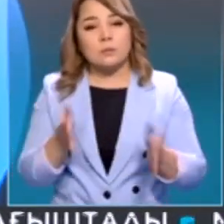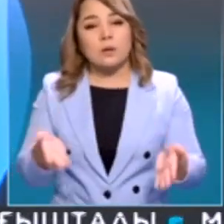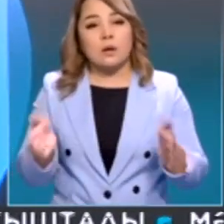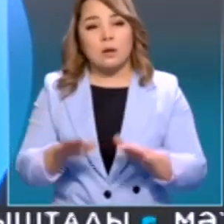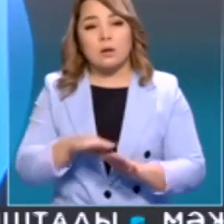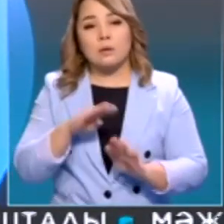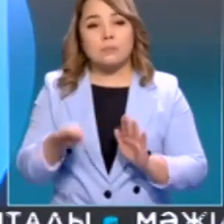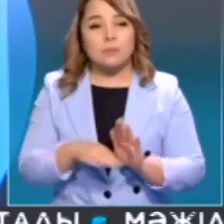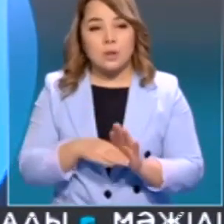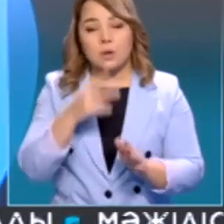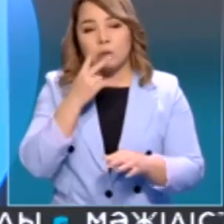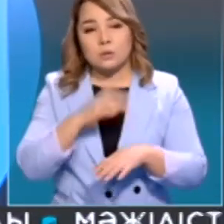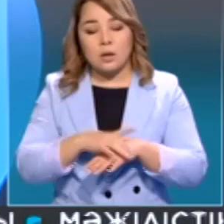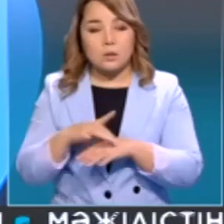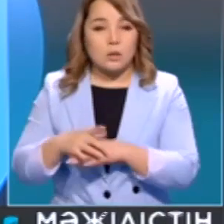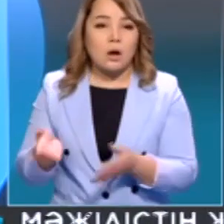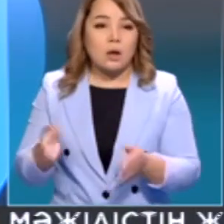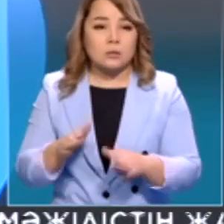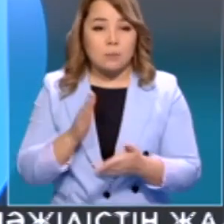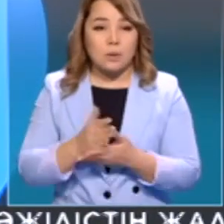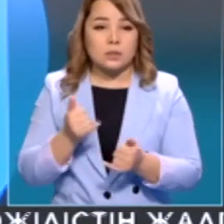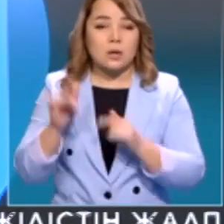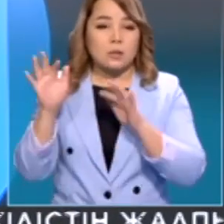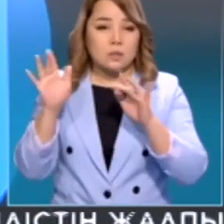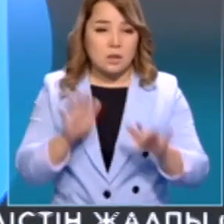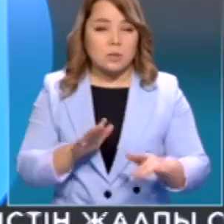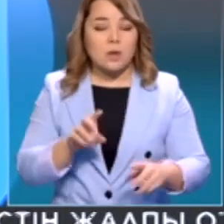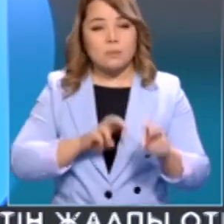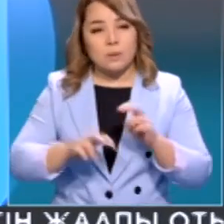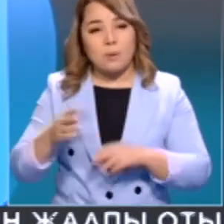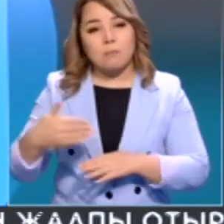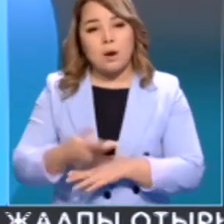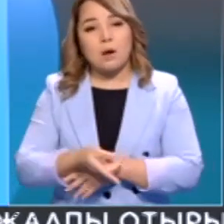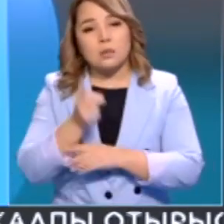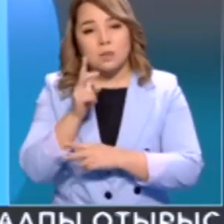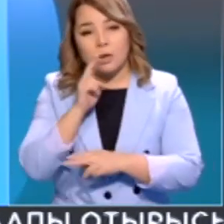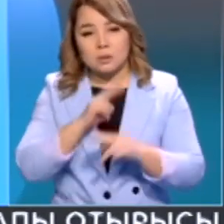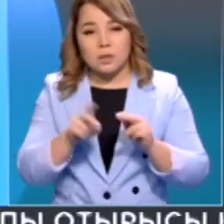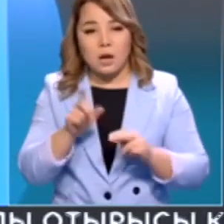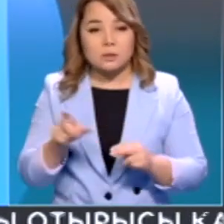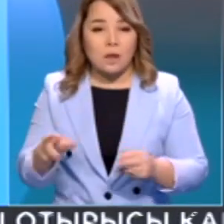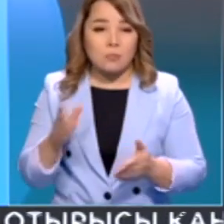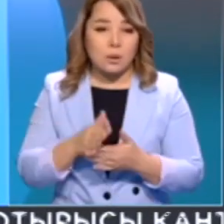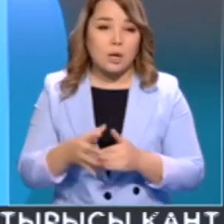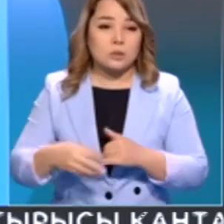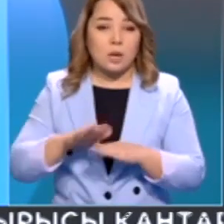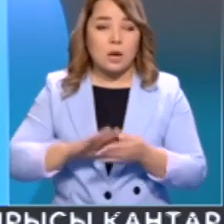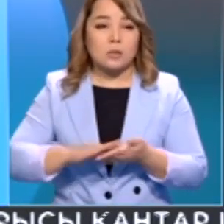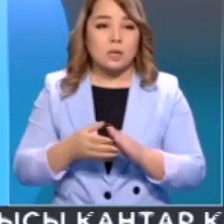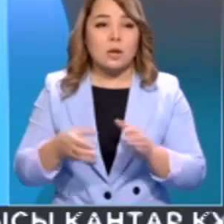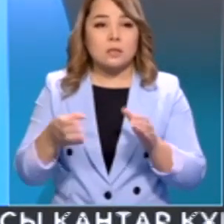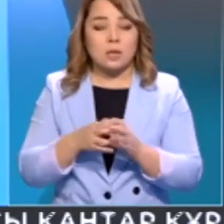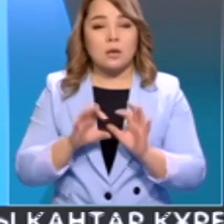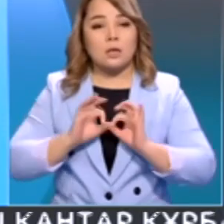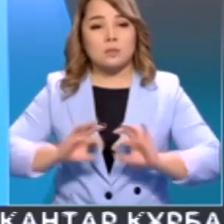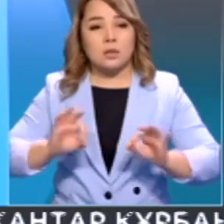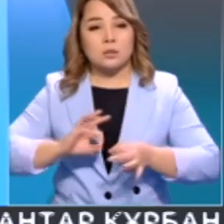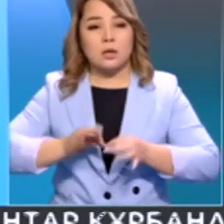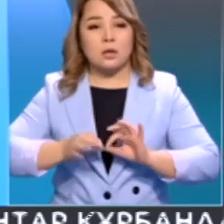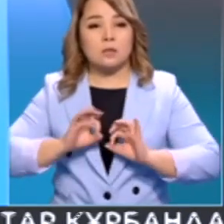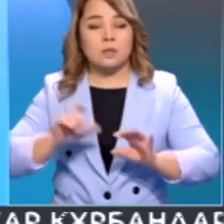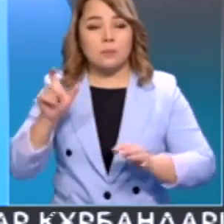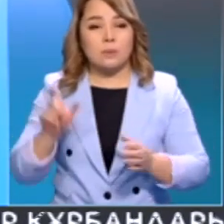құтқару жұмыстары жалғасуда. Тіпті ақтүтек боранда ермек іздеп балыққа шығып адасқандар да бар. Өңірлердегі ахуалды тілшіміз Руслан